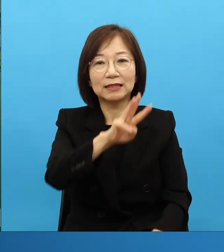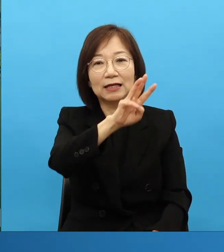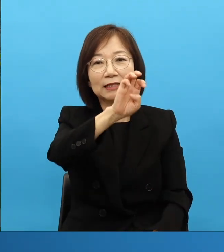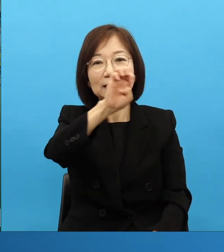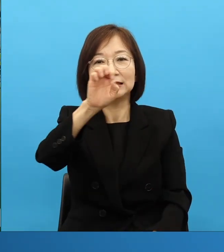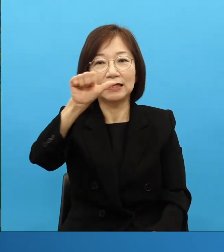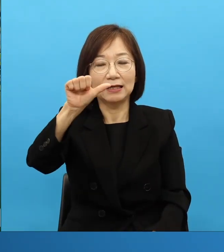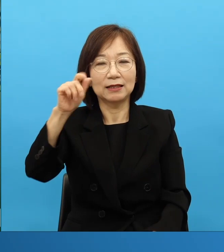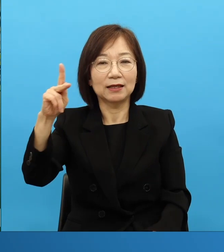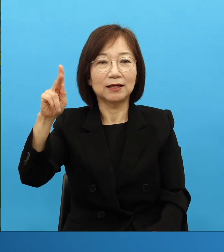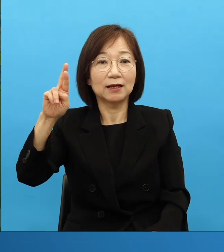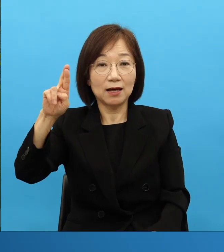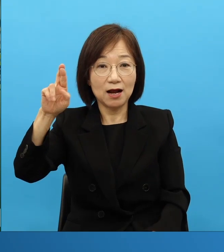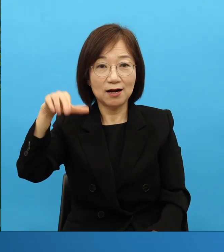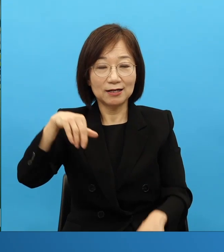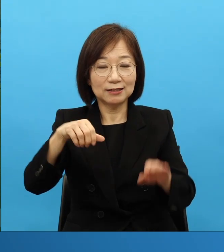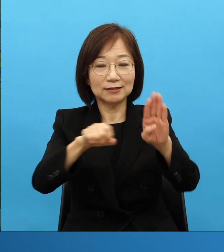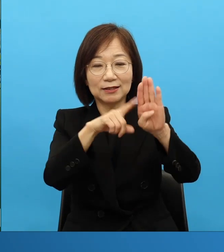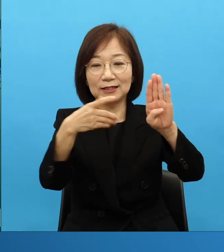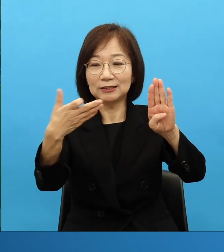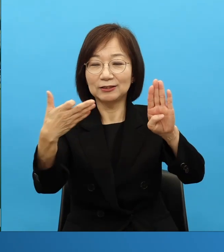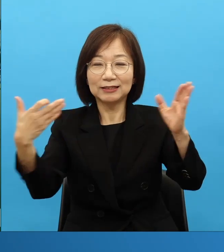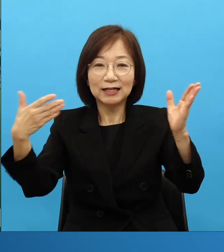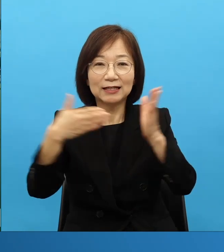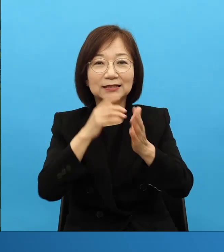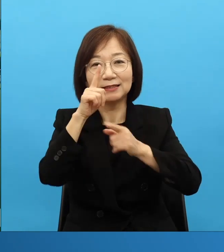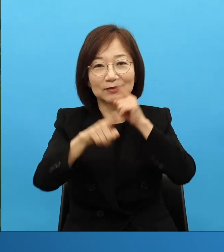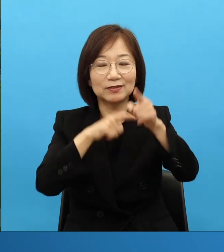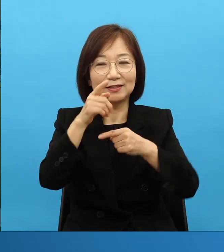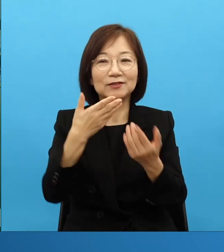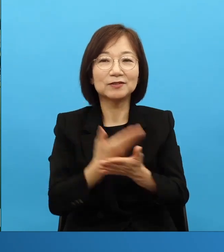위아.kr에서 4월 19일 오후 6시까지 등록받습니다.